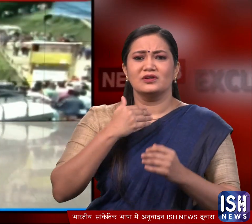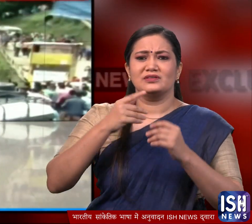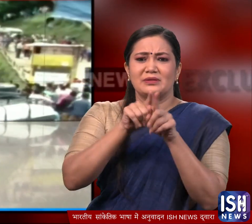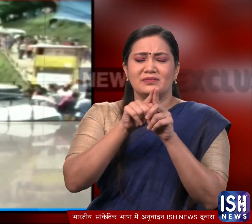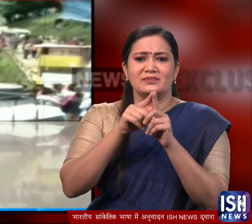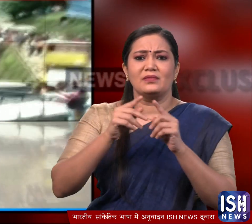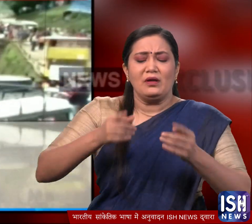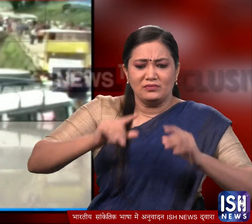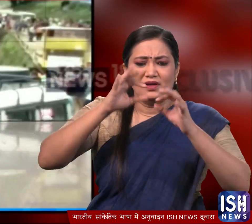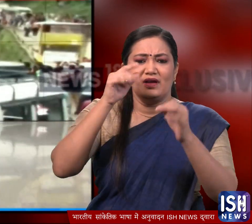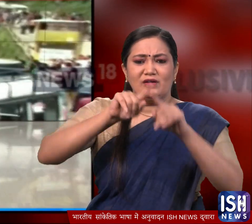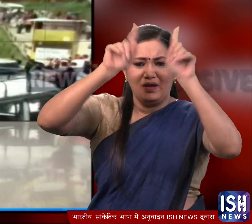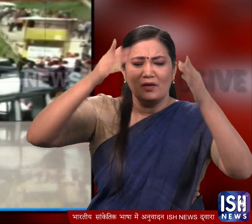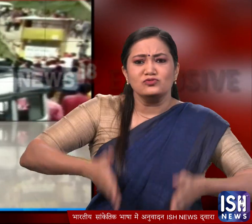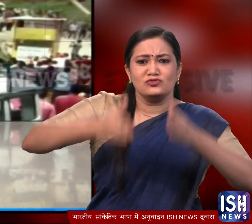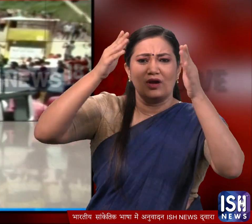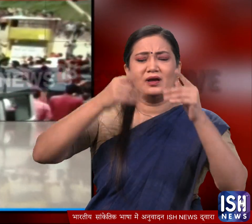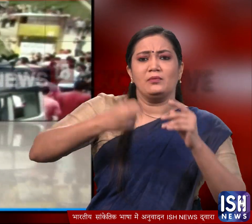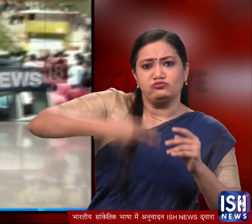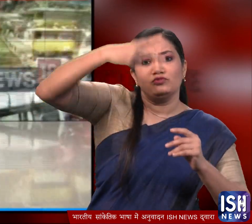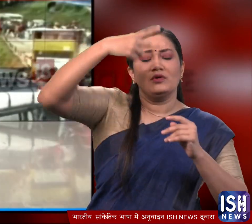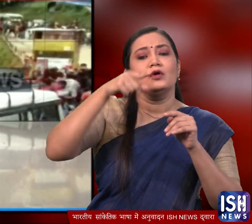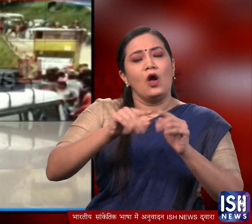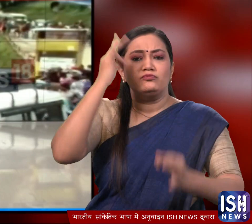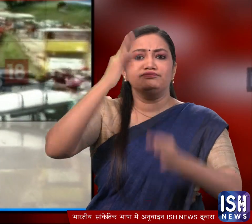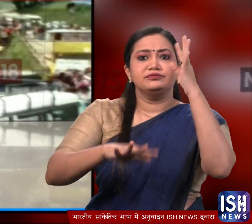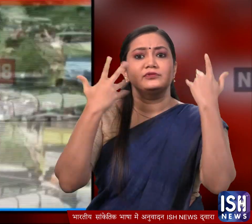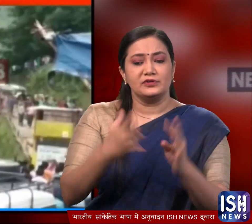मंजिला दुकान में अचानक आग लग गई। ये आग कैसे लगी इसका पता नहीं चल पाया,